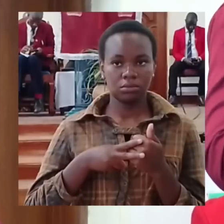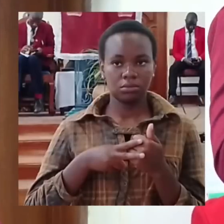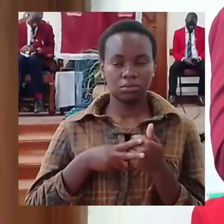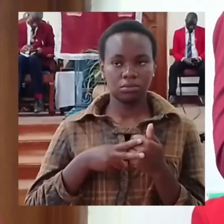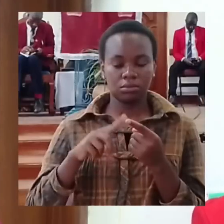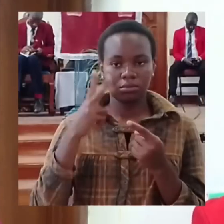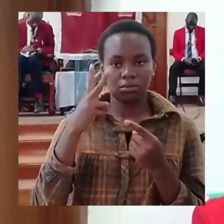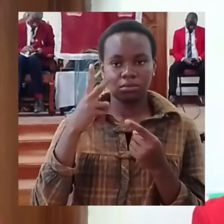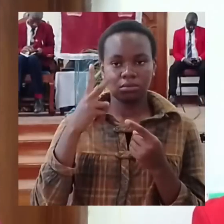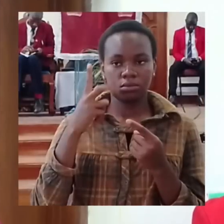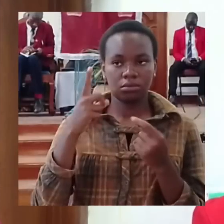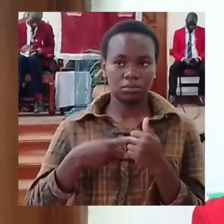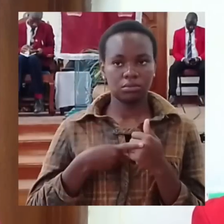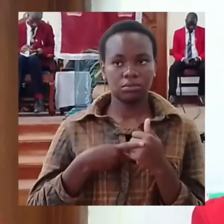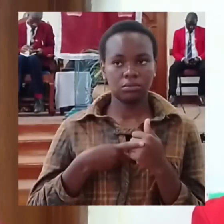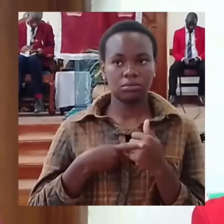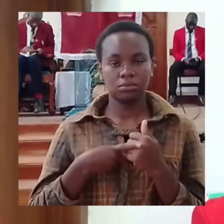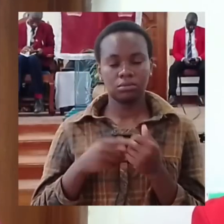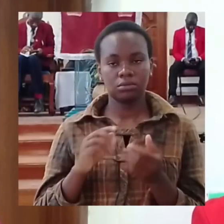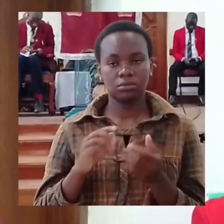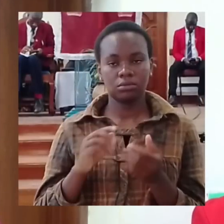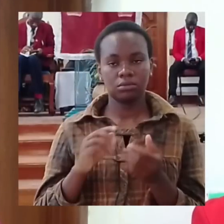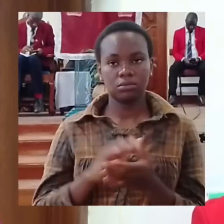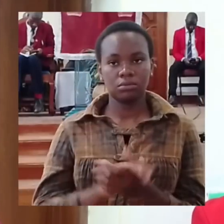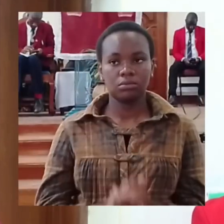to 26.